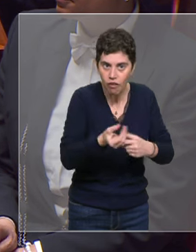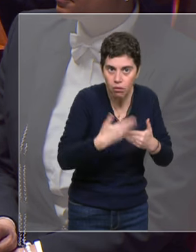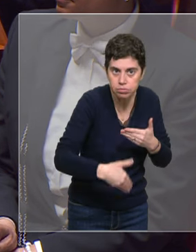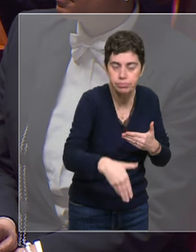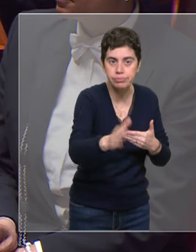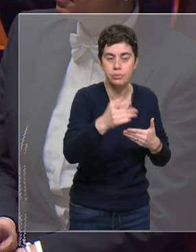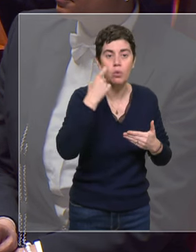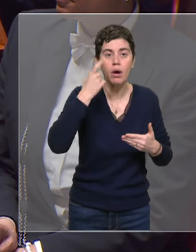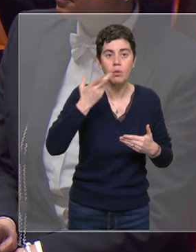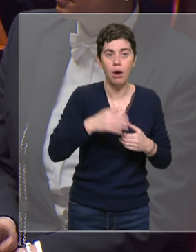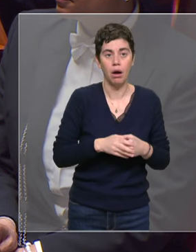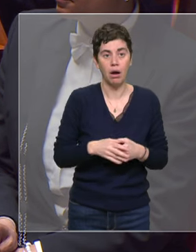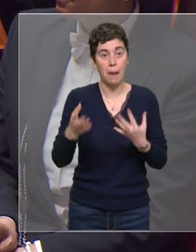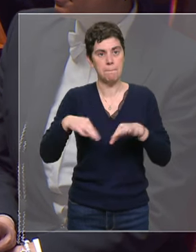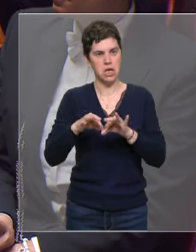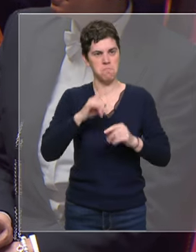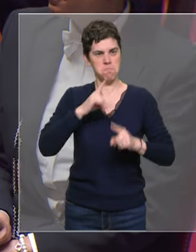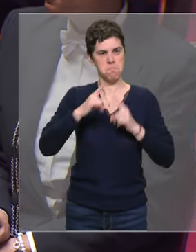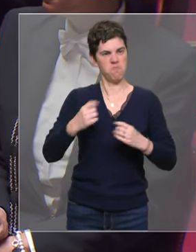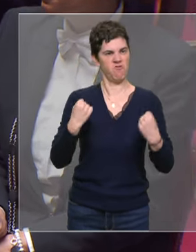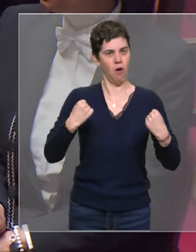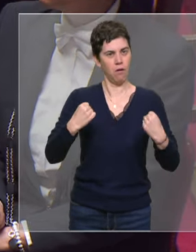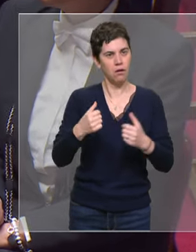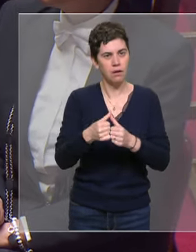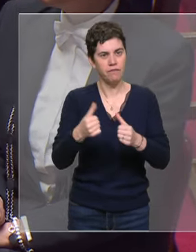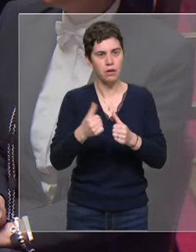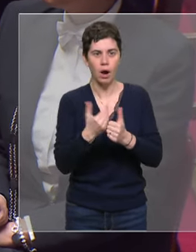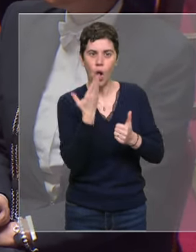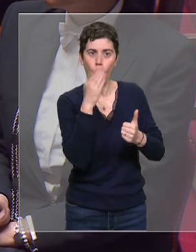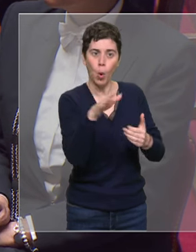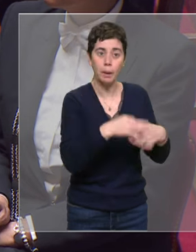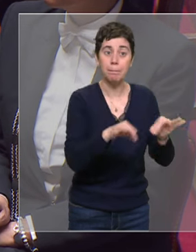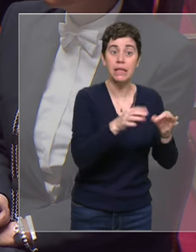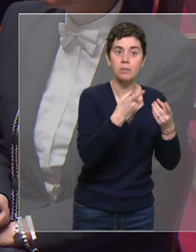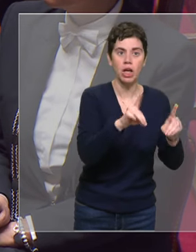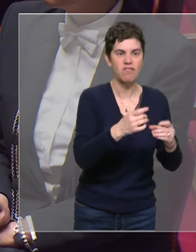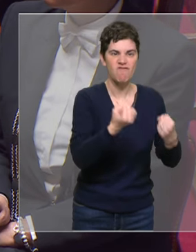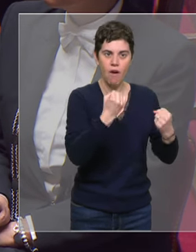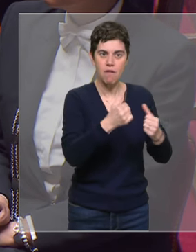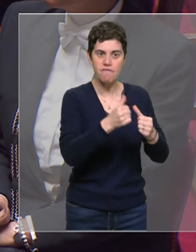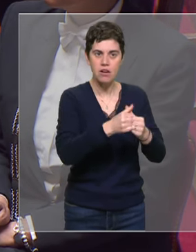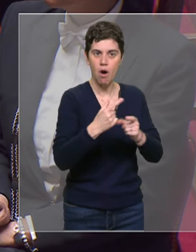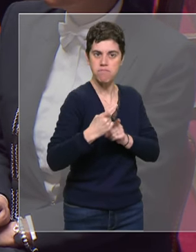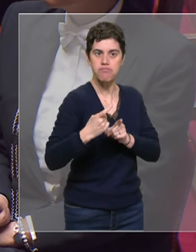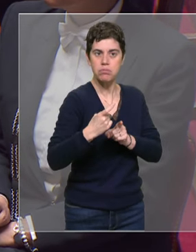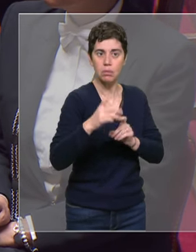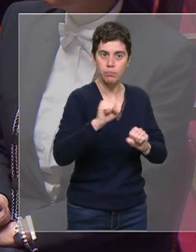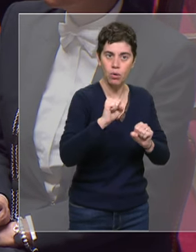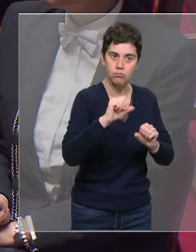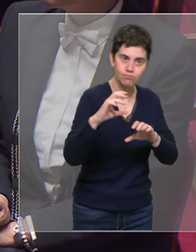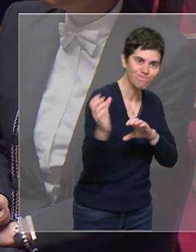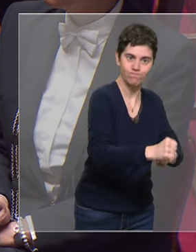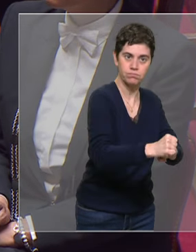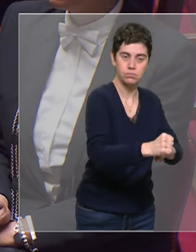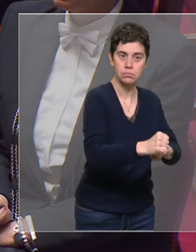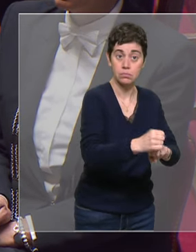disent qu'un État autoritaire peut prendre le contrôle d'un État démocratique par la force et par les armes. Et donc je le dis, non